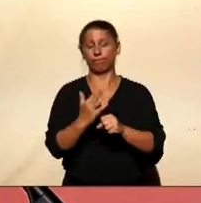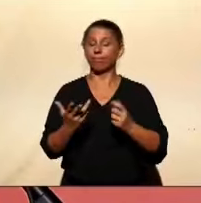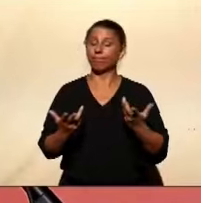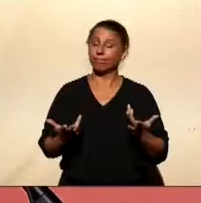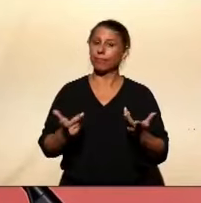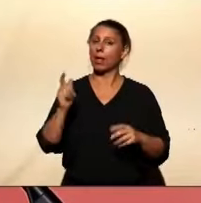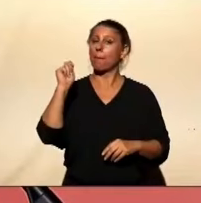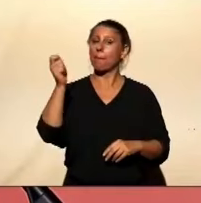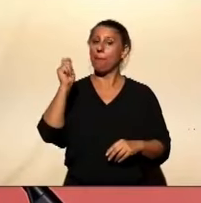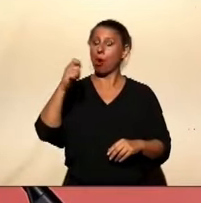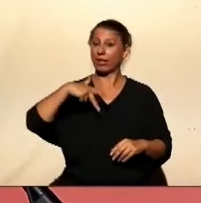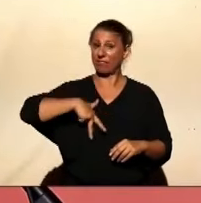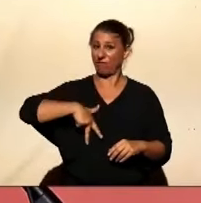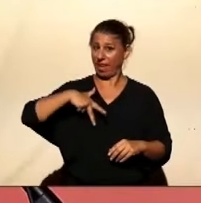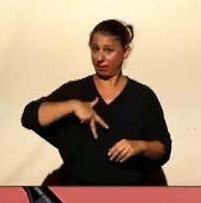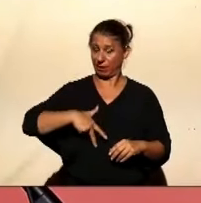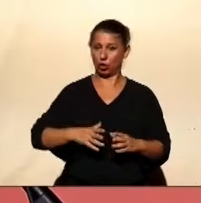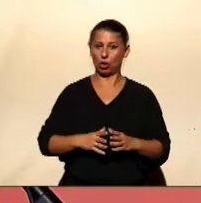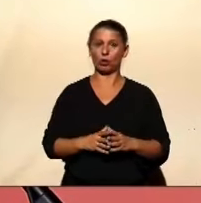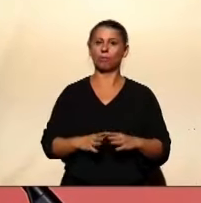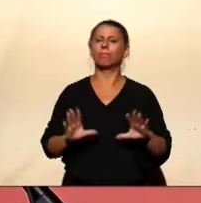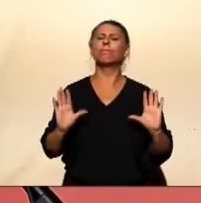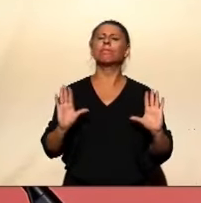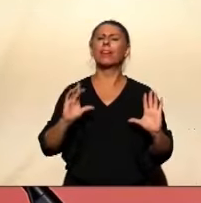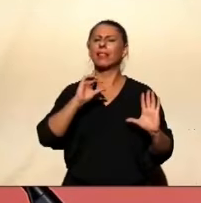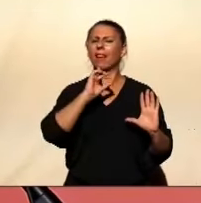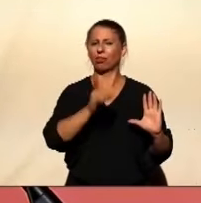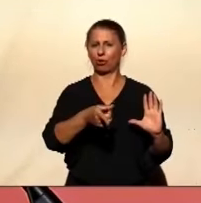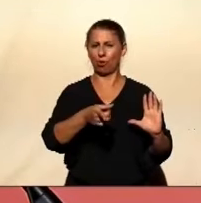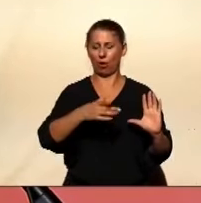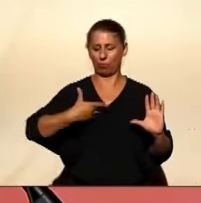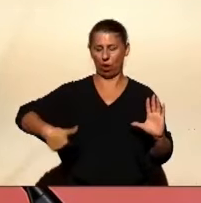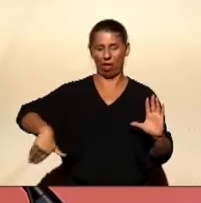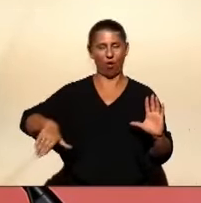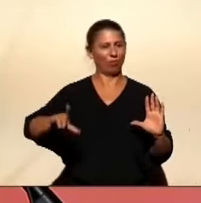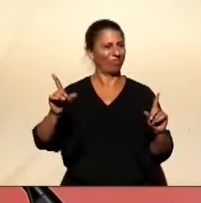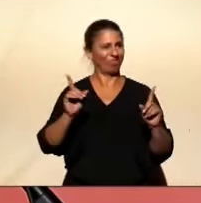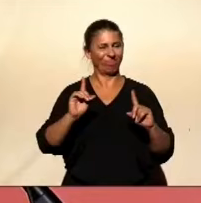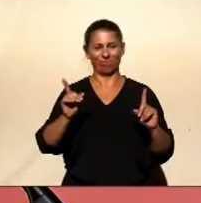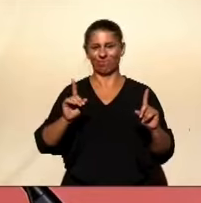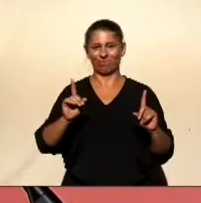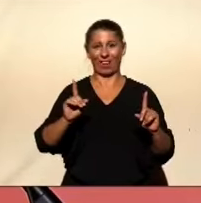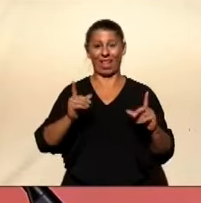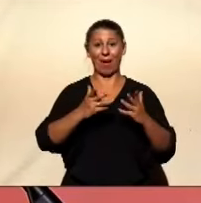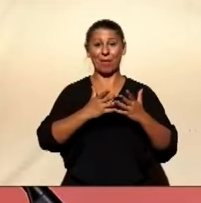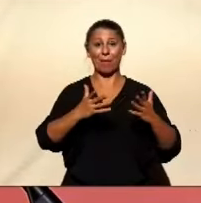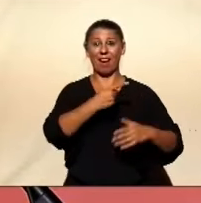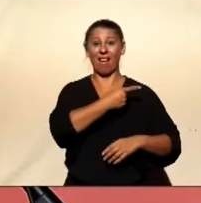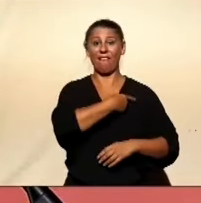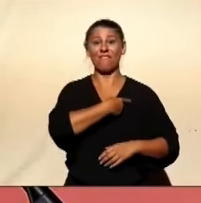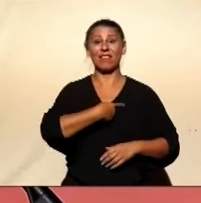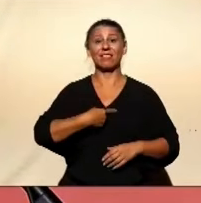η πολιτική των κυβερνήσεων δεν παίρνει εντολές από το λαό, αλλά από τα μεγάλα τους